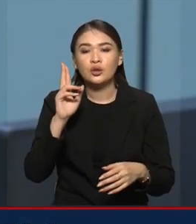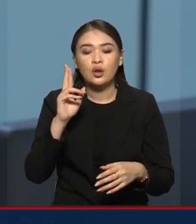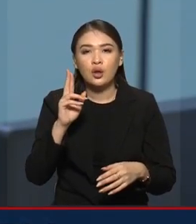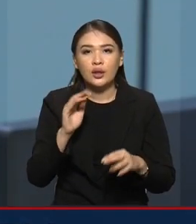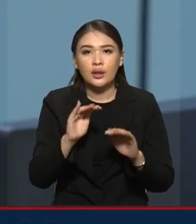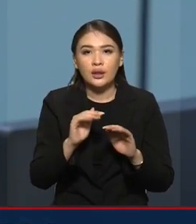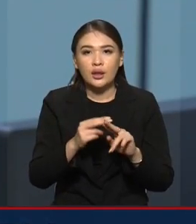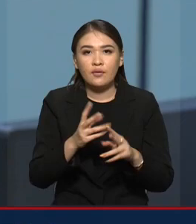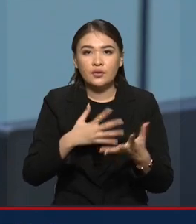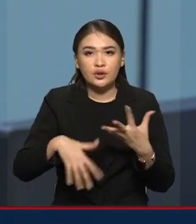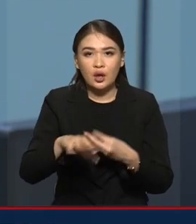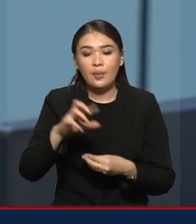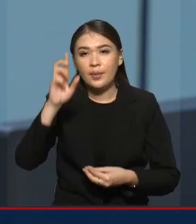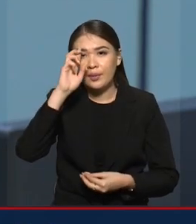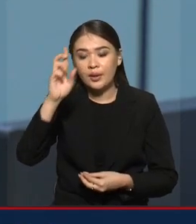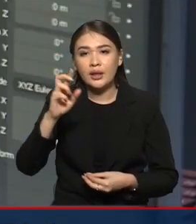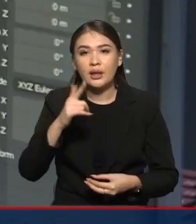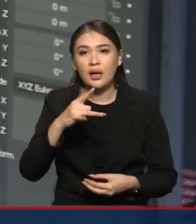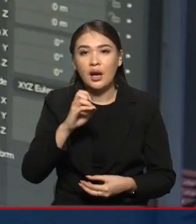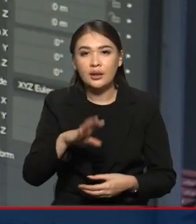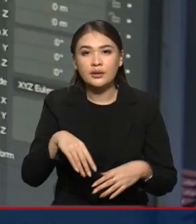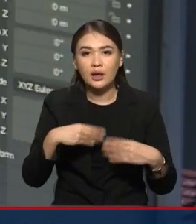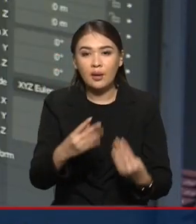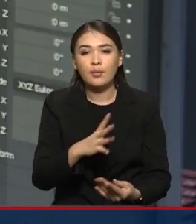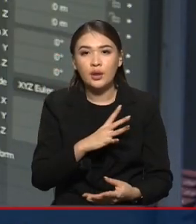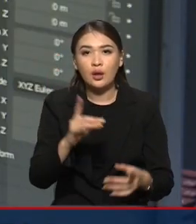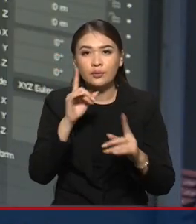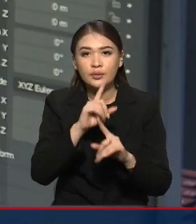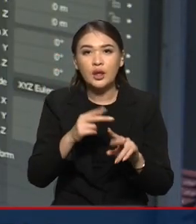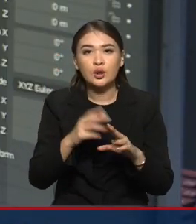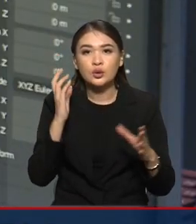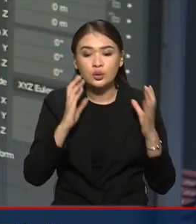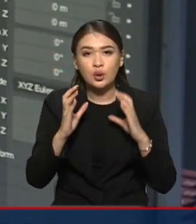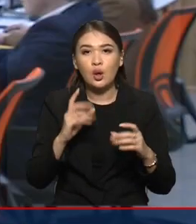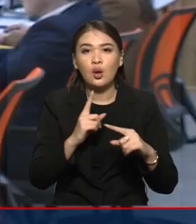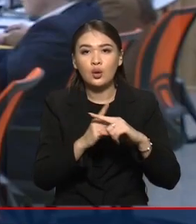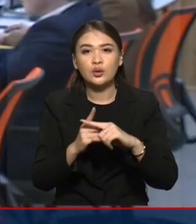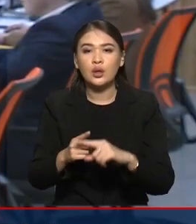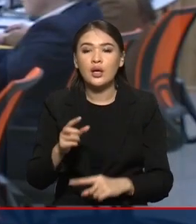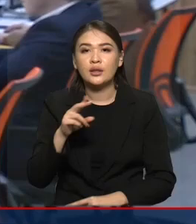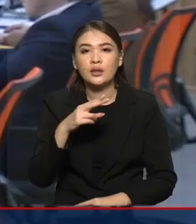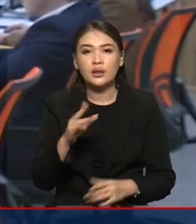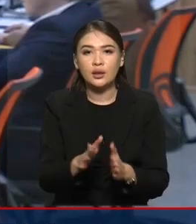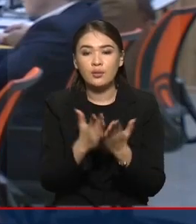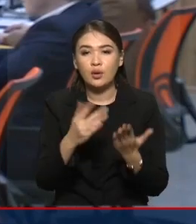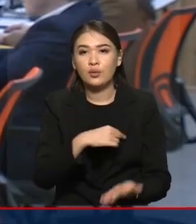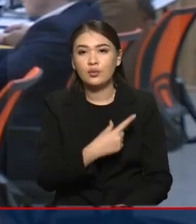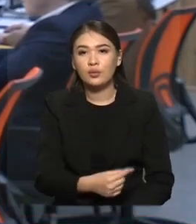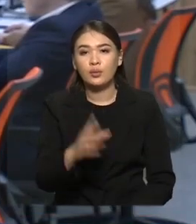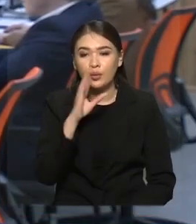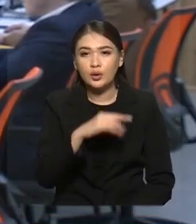балалары. Барлығы мемлекеттік грантпен қамтылған. Ерекшелігі сол, студенттер қос диплом алып шығады. Хериот университетінен түскен себебім